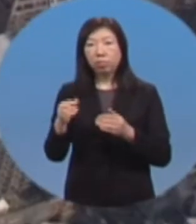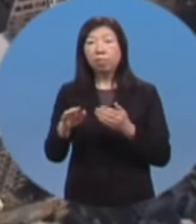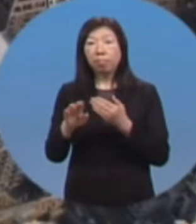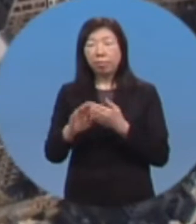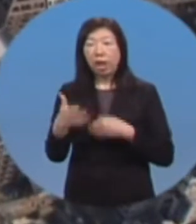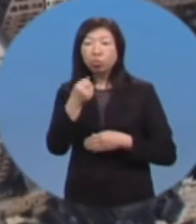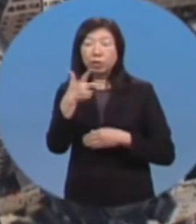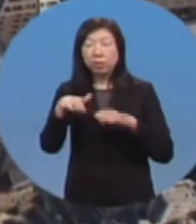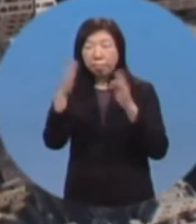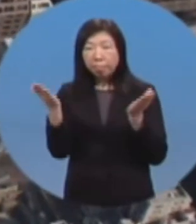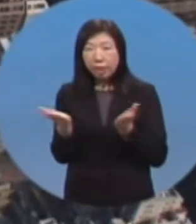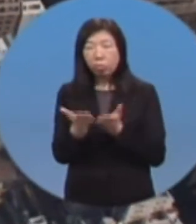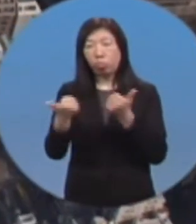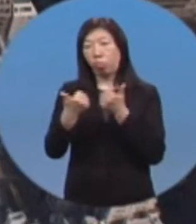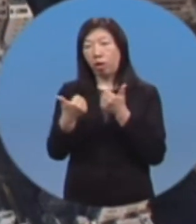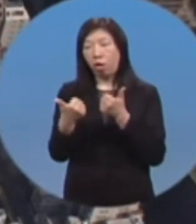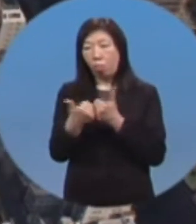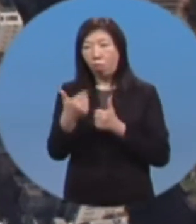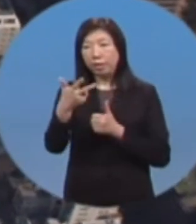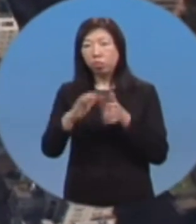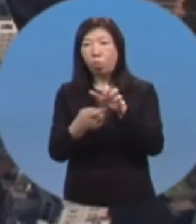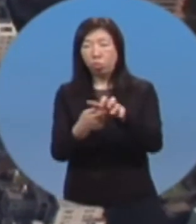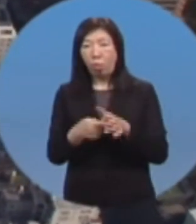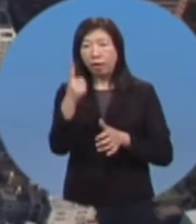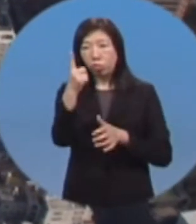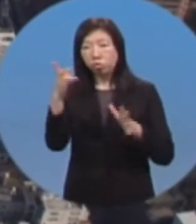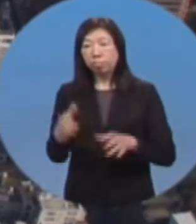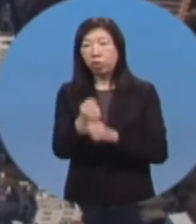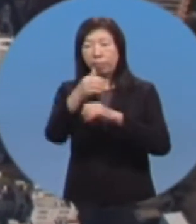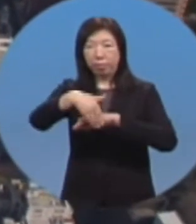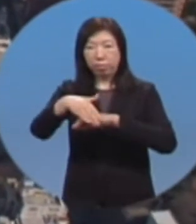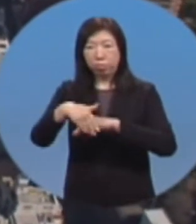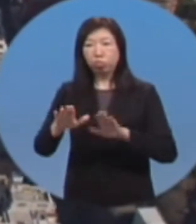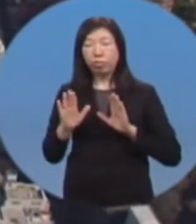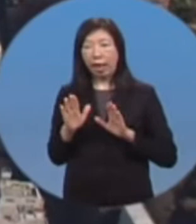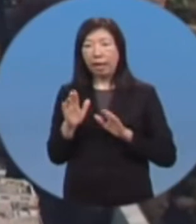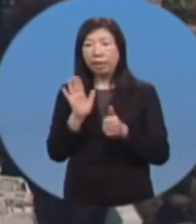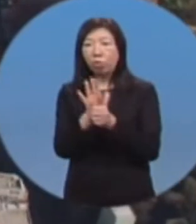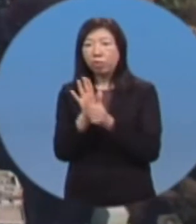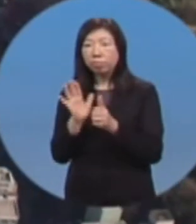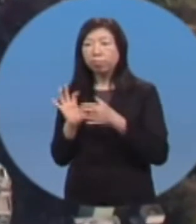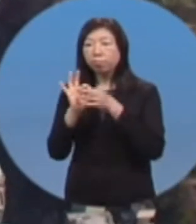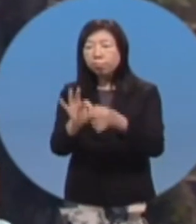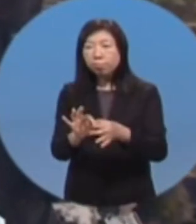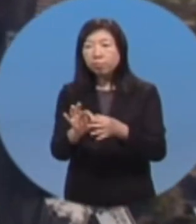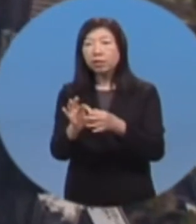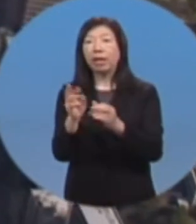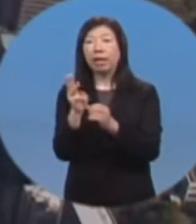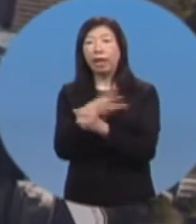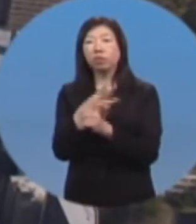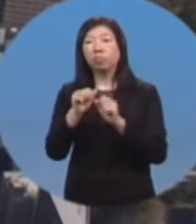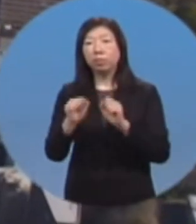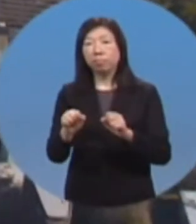福祉全般にわたる相談を市町村が一つの窓口で受け、支援につなげられるよう研修を実施します